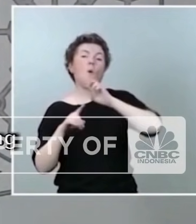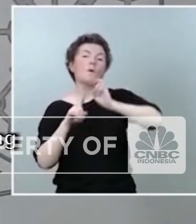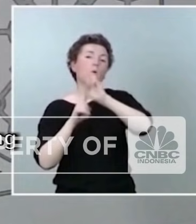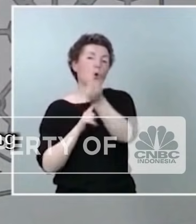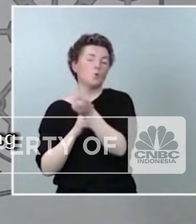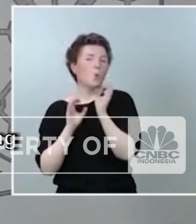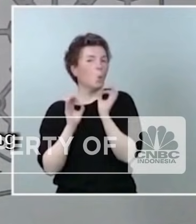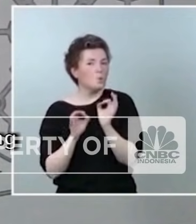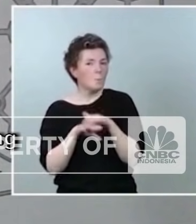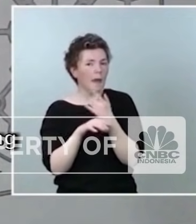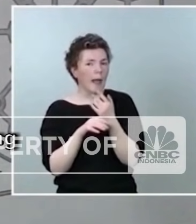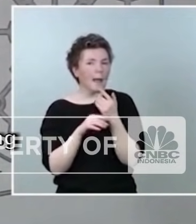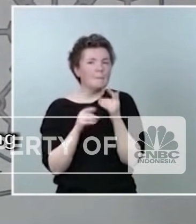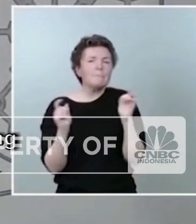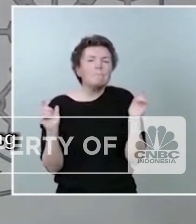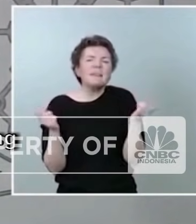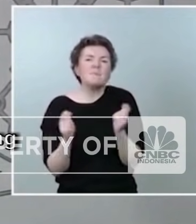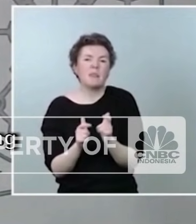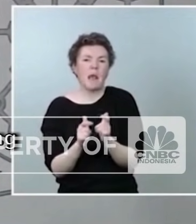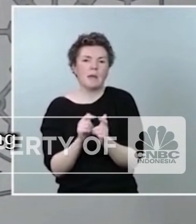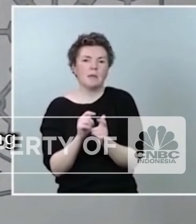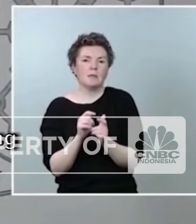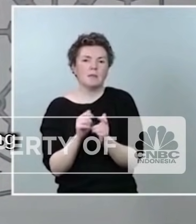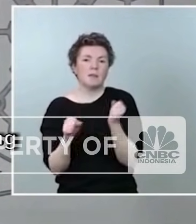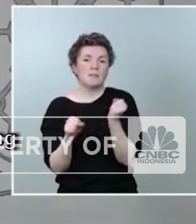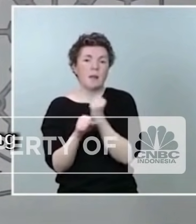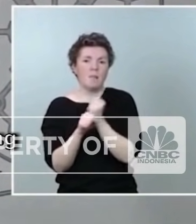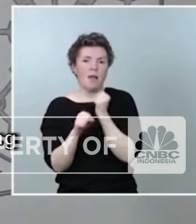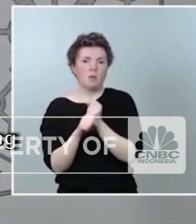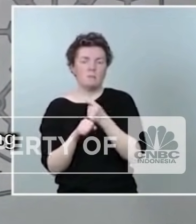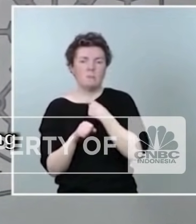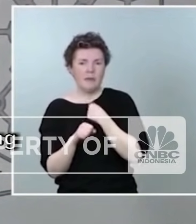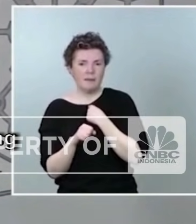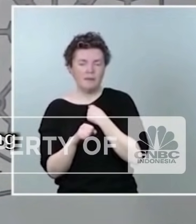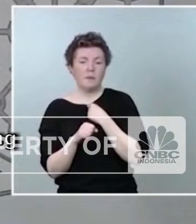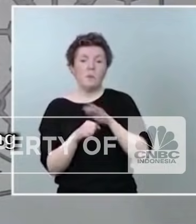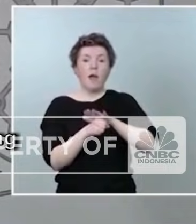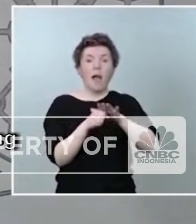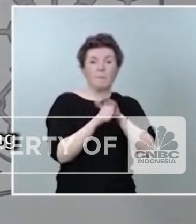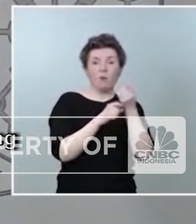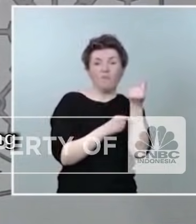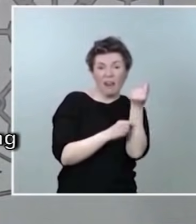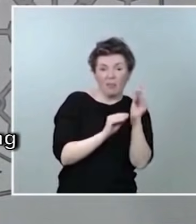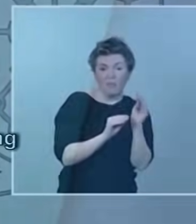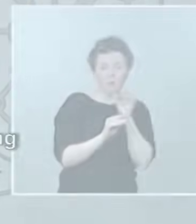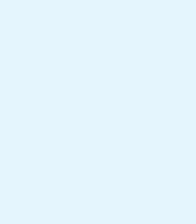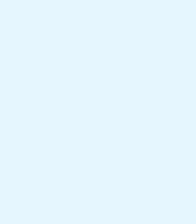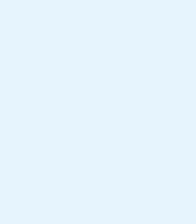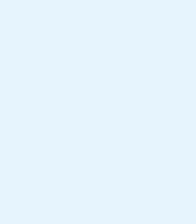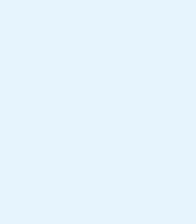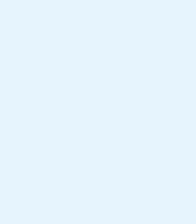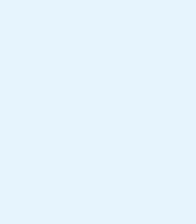custom ente para minimiser nah salira Demokrat hadeh nubitol Elvina Fierro khai tua tremendo